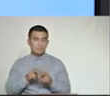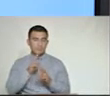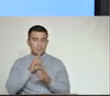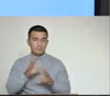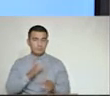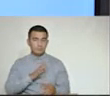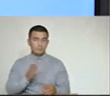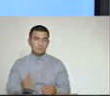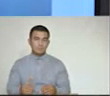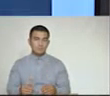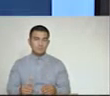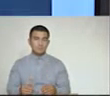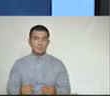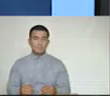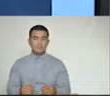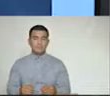ko'rsatilgan.